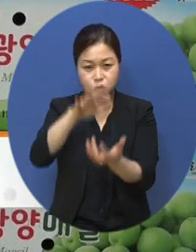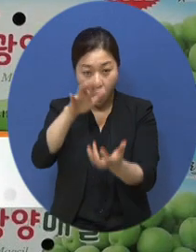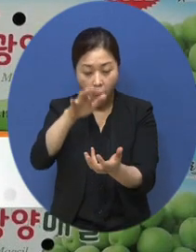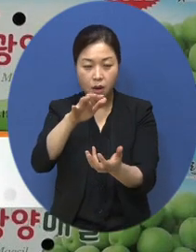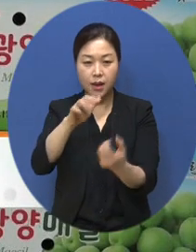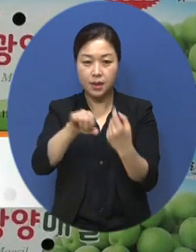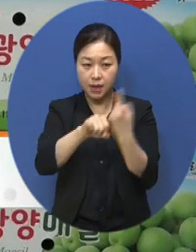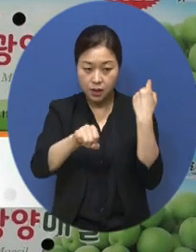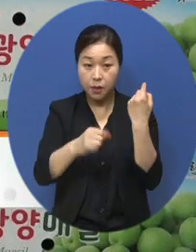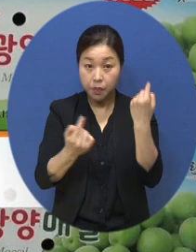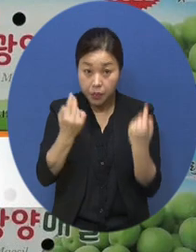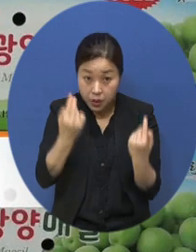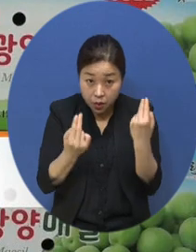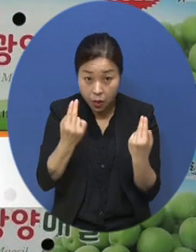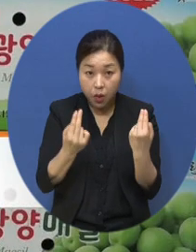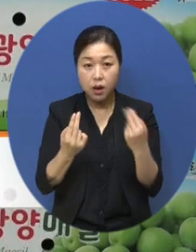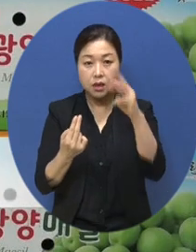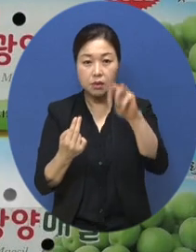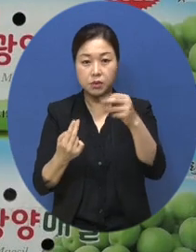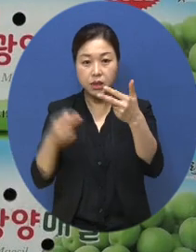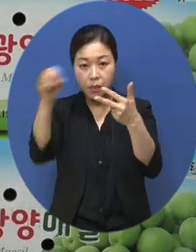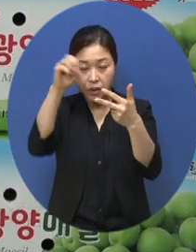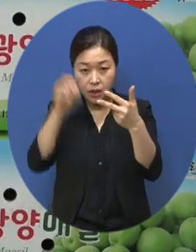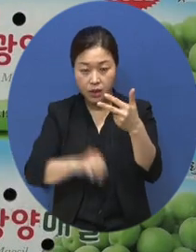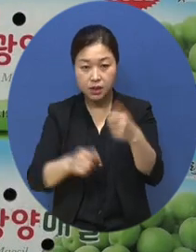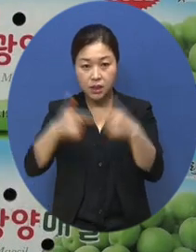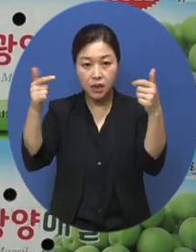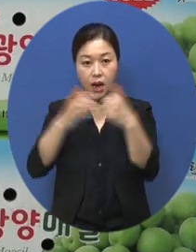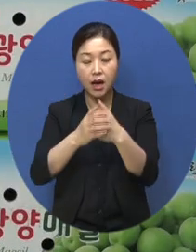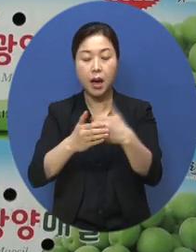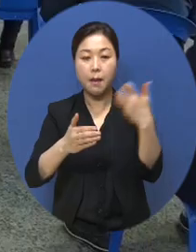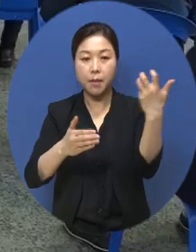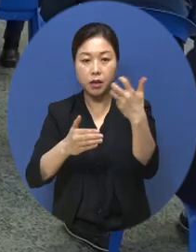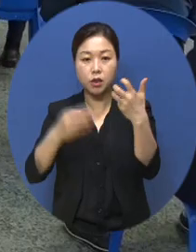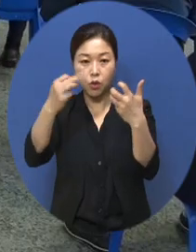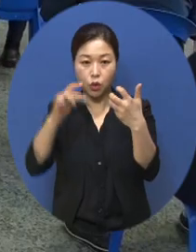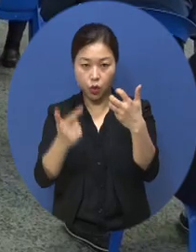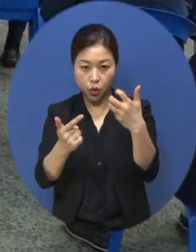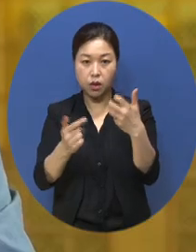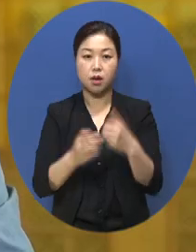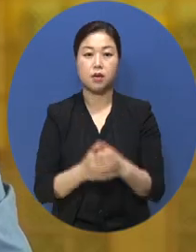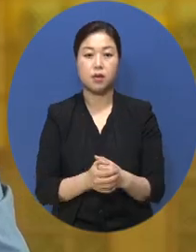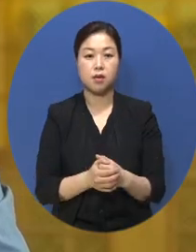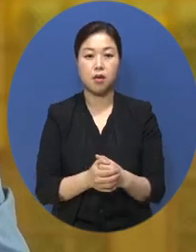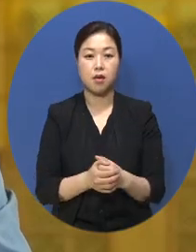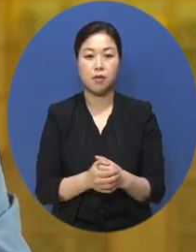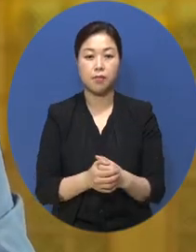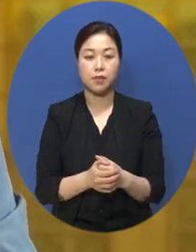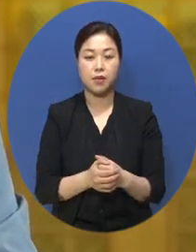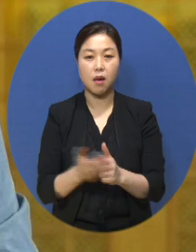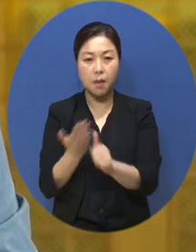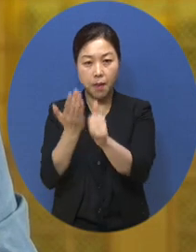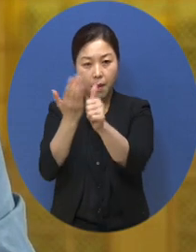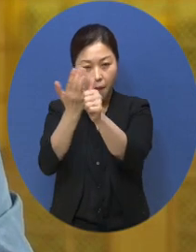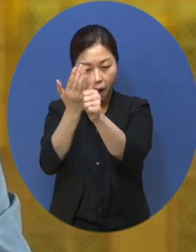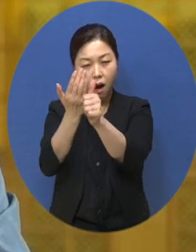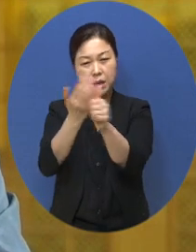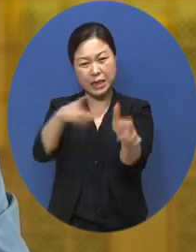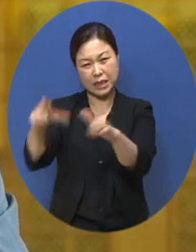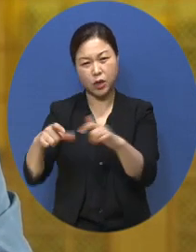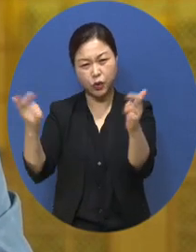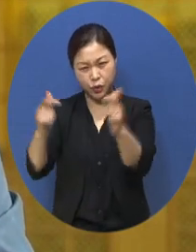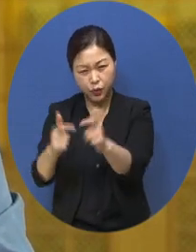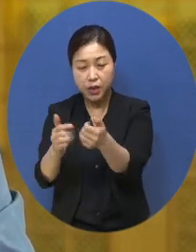증가한 8,000톤 정도를 예상하고 있으며 전국적으로 재배 면적이 줄어드는 추세에 있어